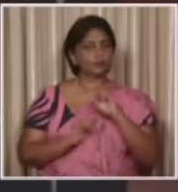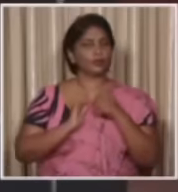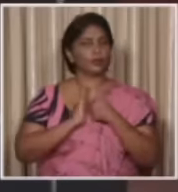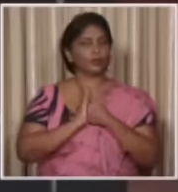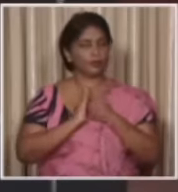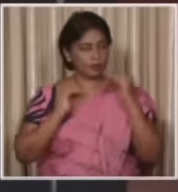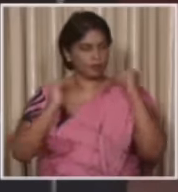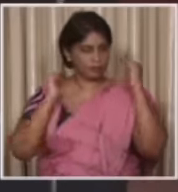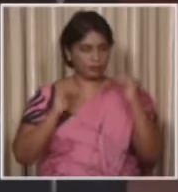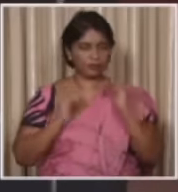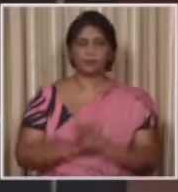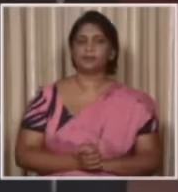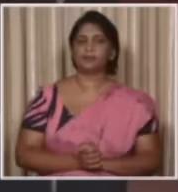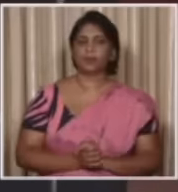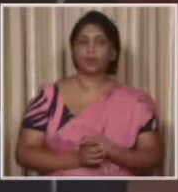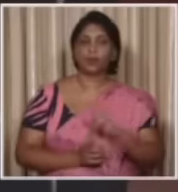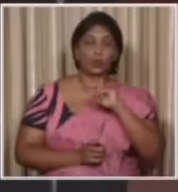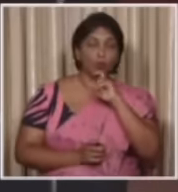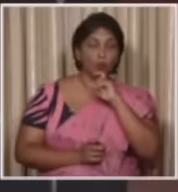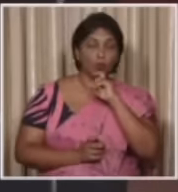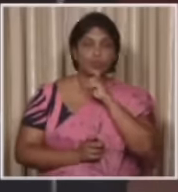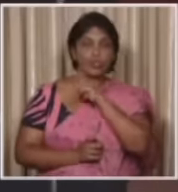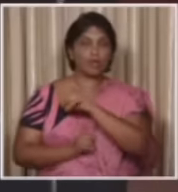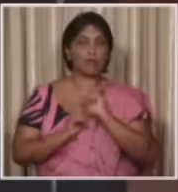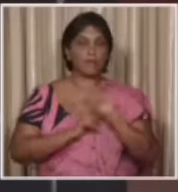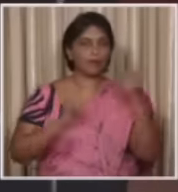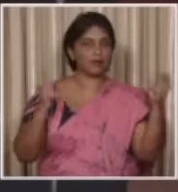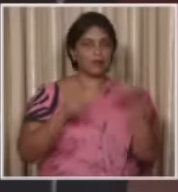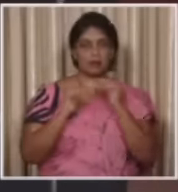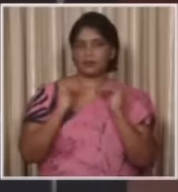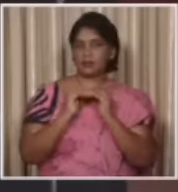උත්තරීතරයි. උසාවියේ පාර්ලිමේන්තුව සභ කරන්න බෑ.